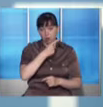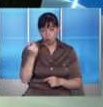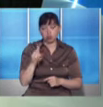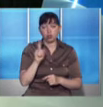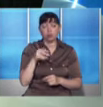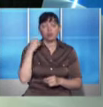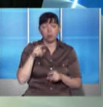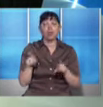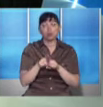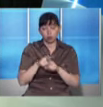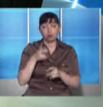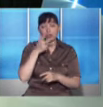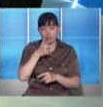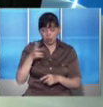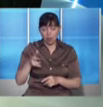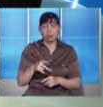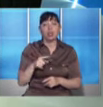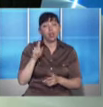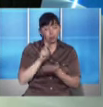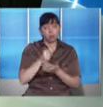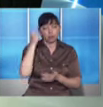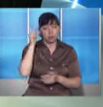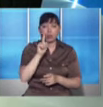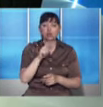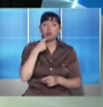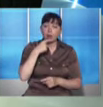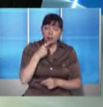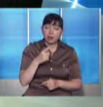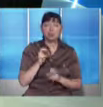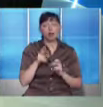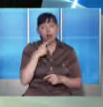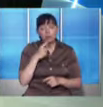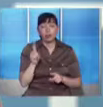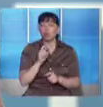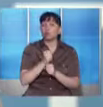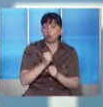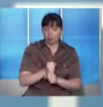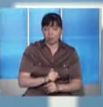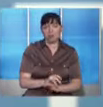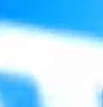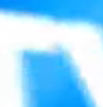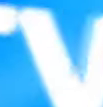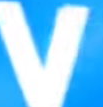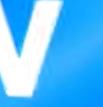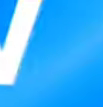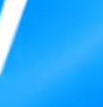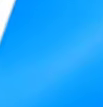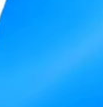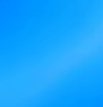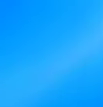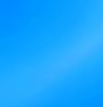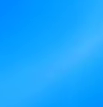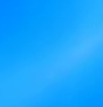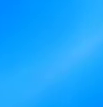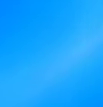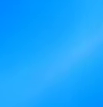în pauză se filmează, așa că aveți grijă ce spuneți și cum spuneți și ce faceți. Publicitate.